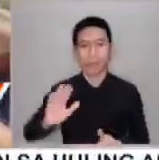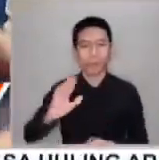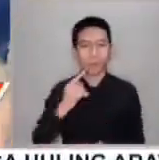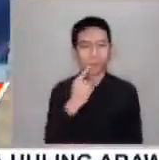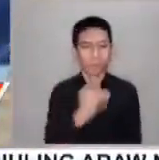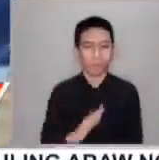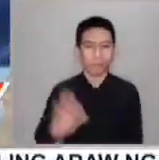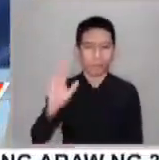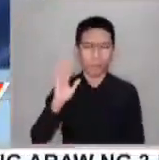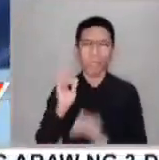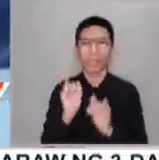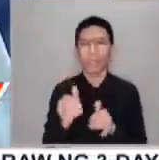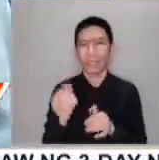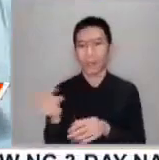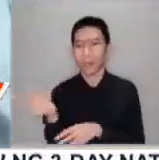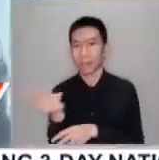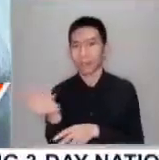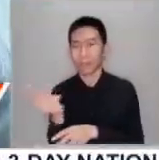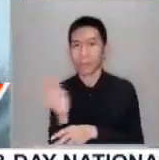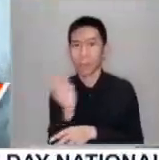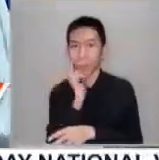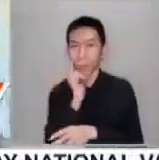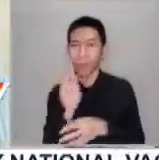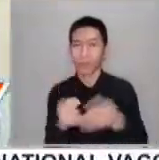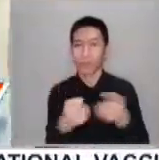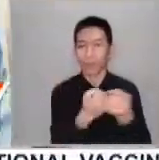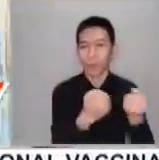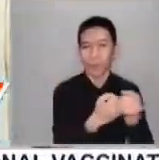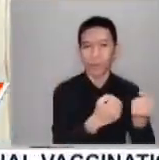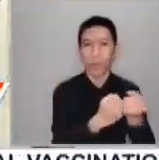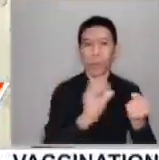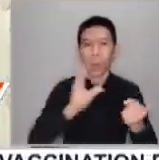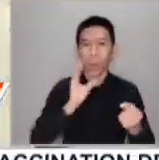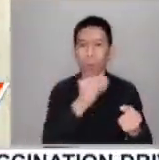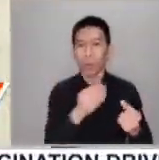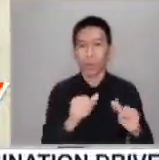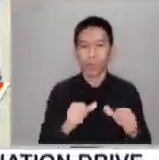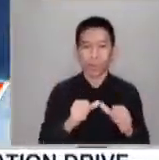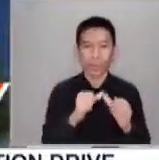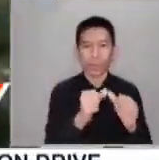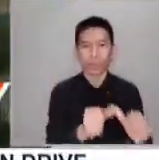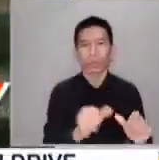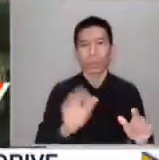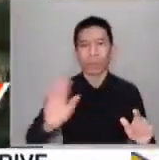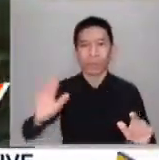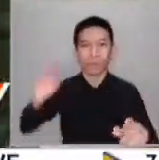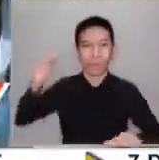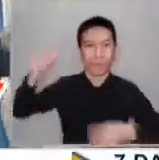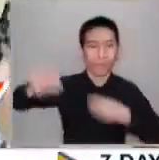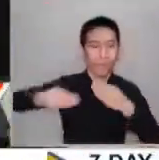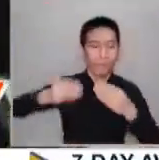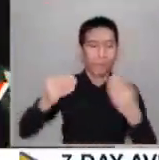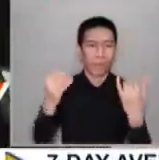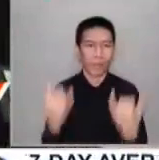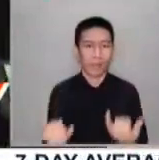susuportahan nila ni Pangulong Duterte ang kandidatong magpapatuloy sa legasiya ng kasalukuyang